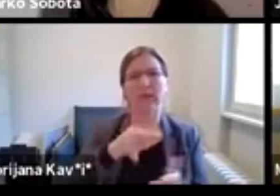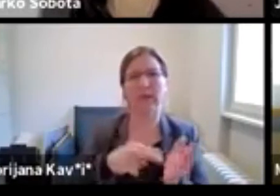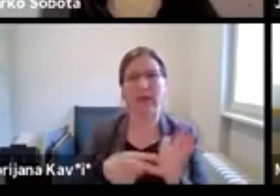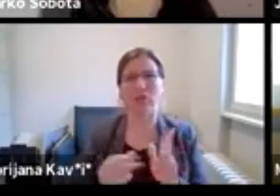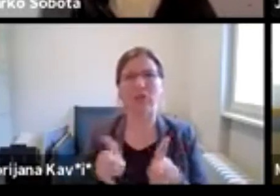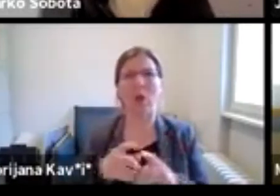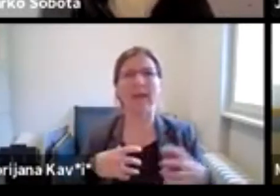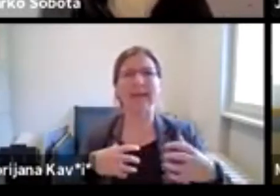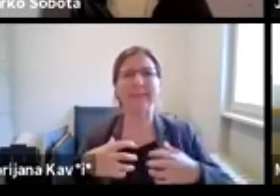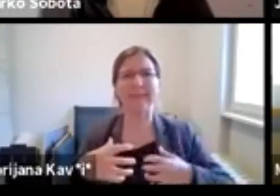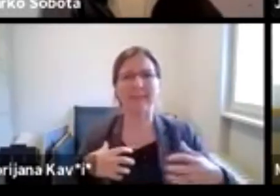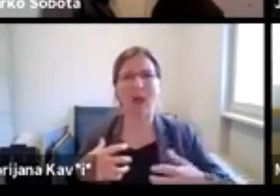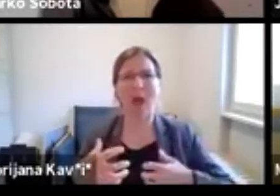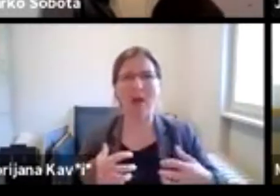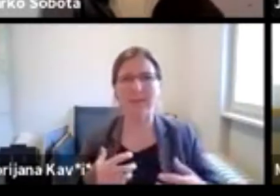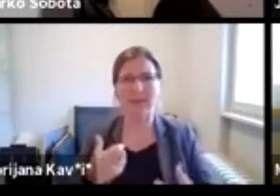nešto slično.